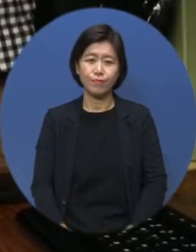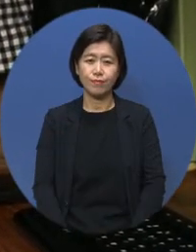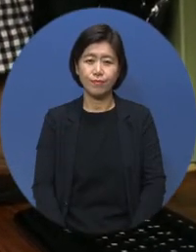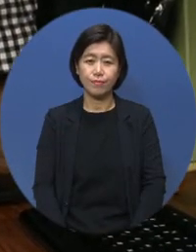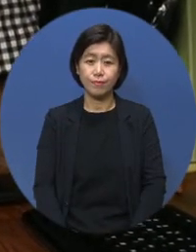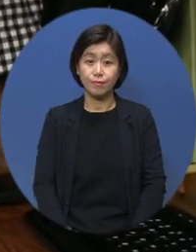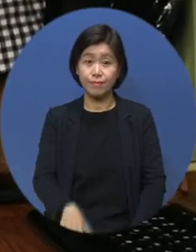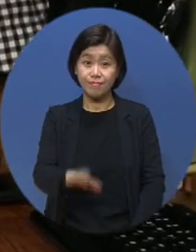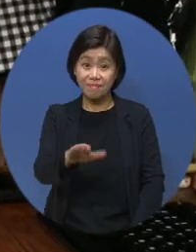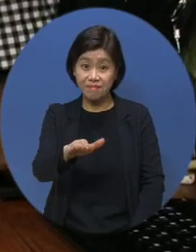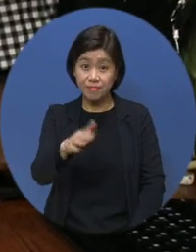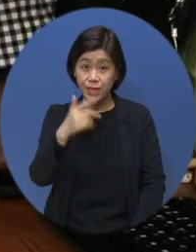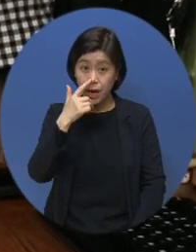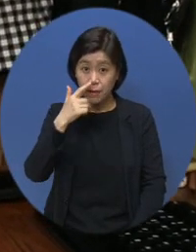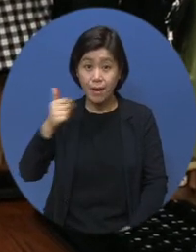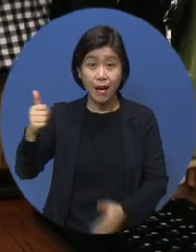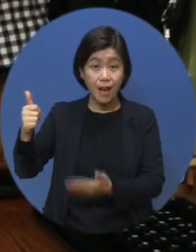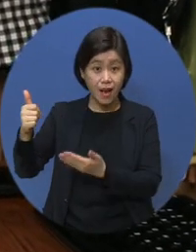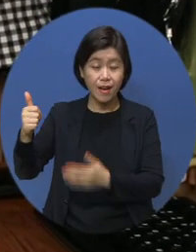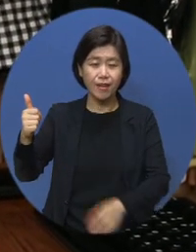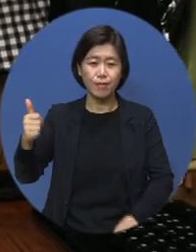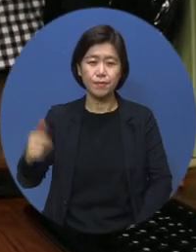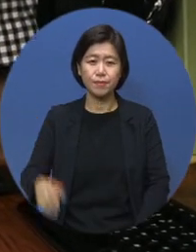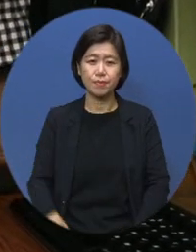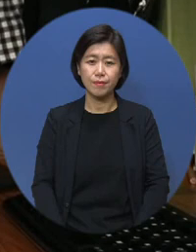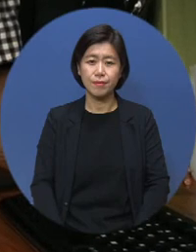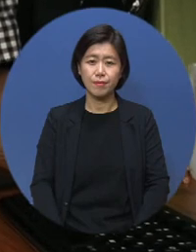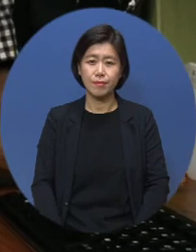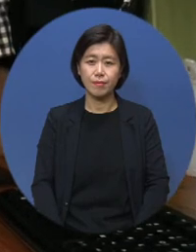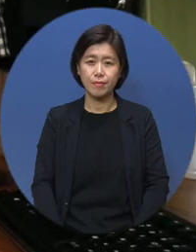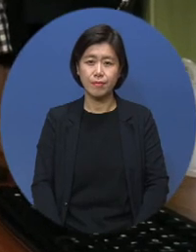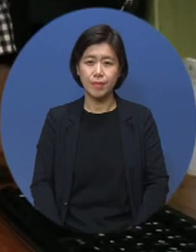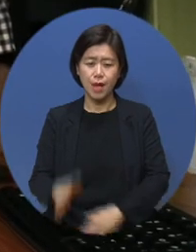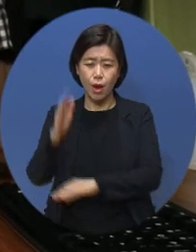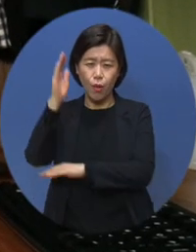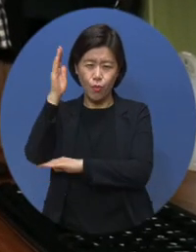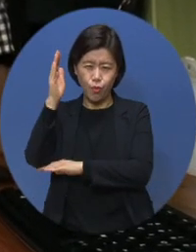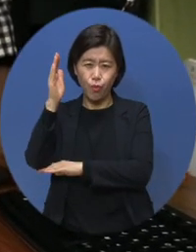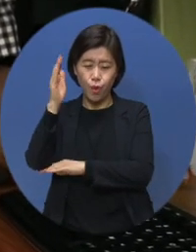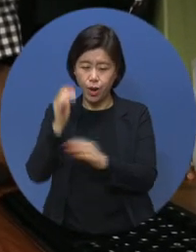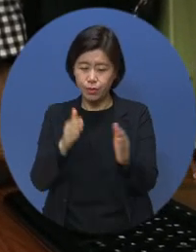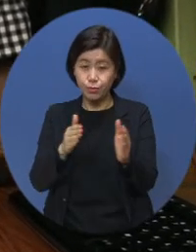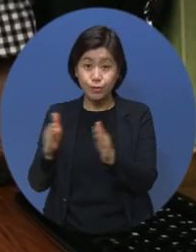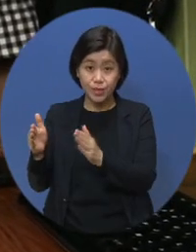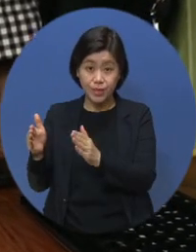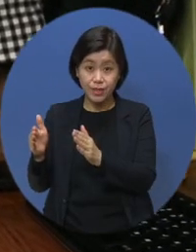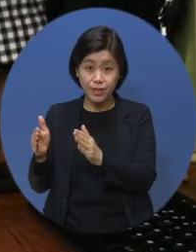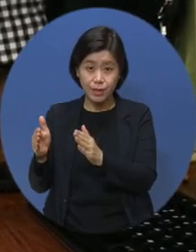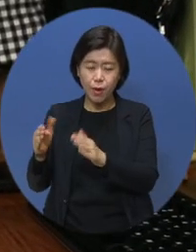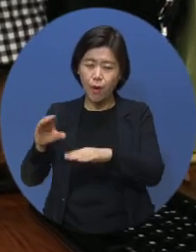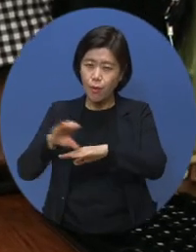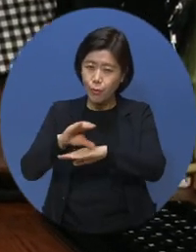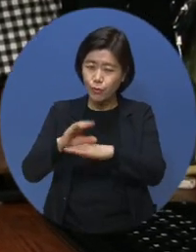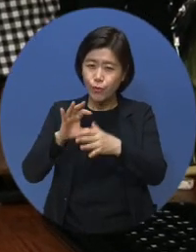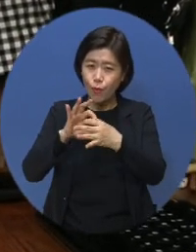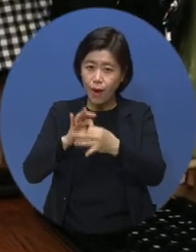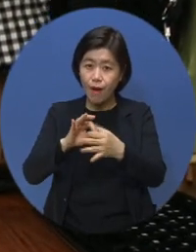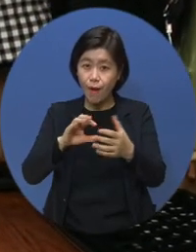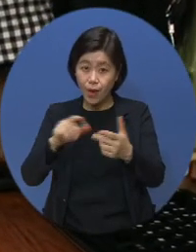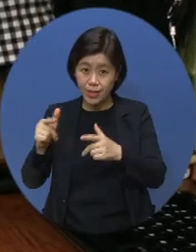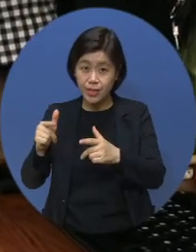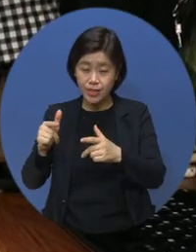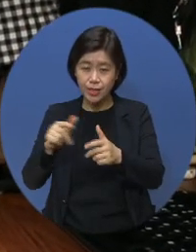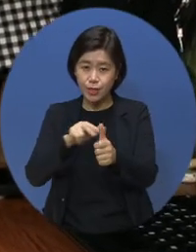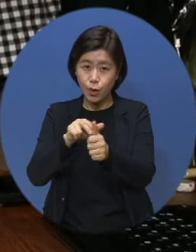아빠가 아버님이 이제 집에서 작업 작업을 사주 하시잖아요 ppt 나 뭐 기타 뭐 자료 4 법이랍니다